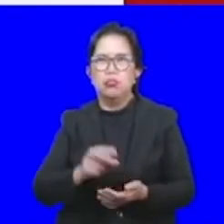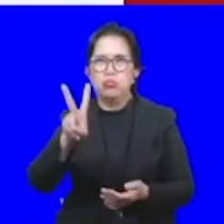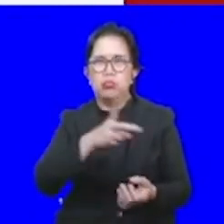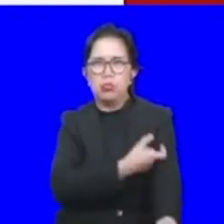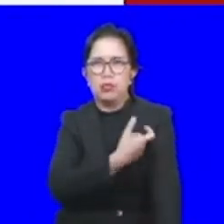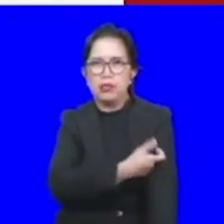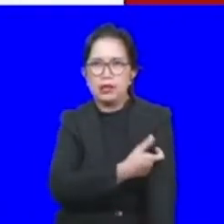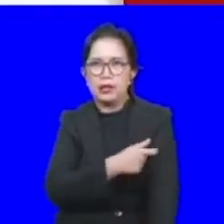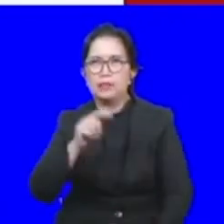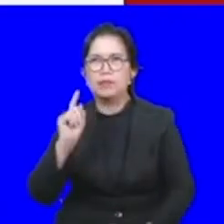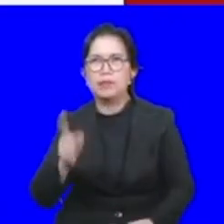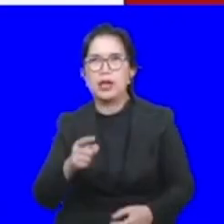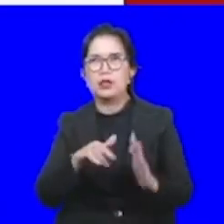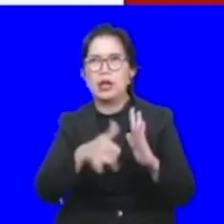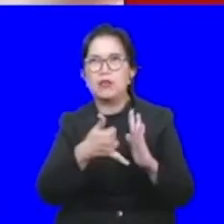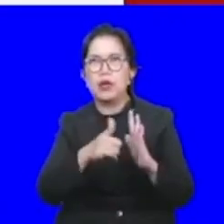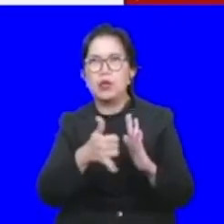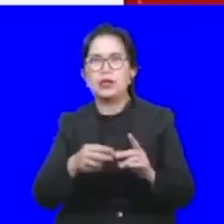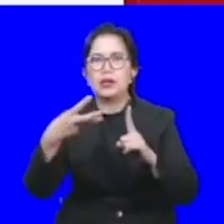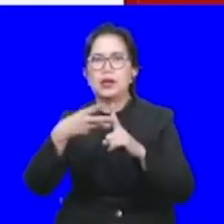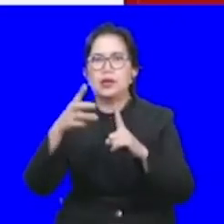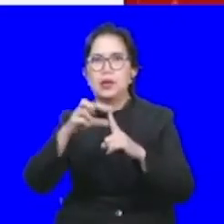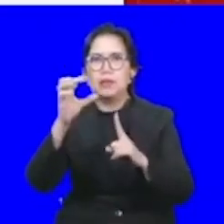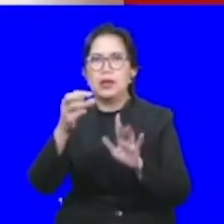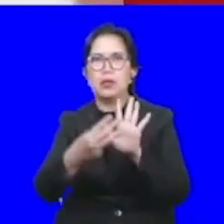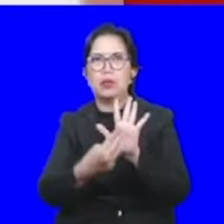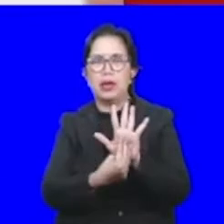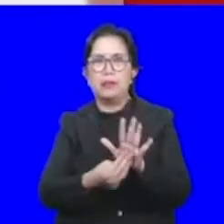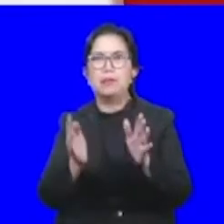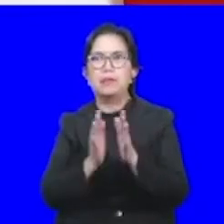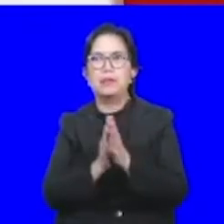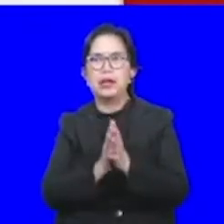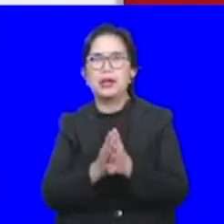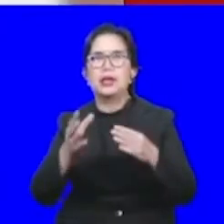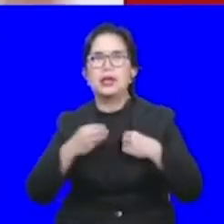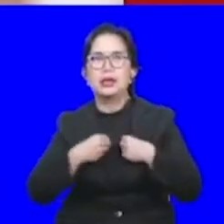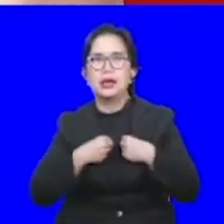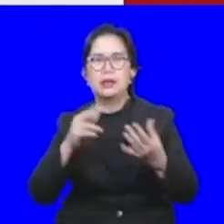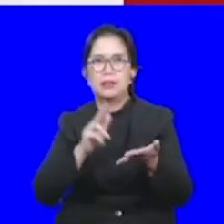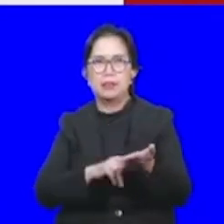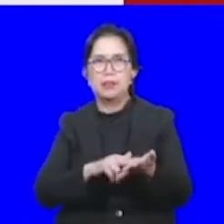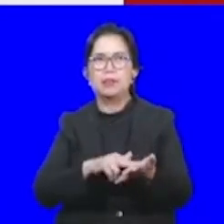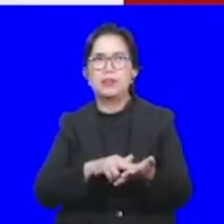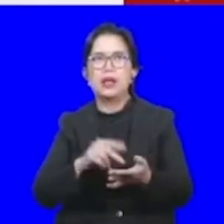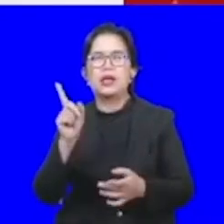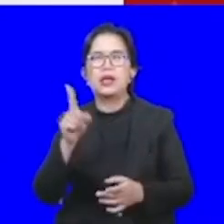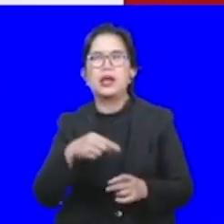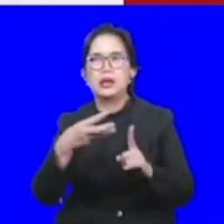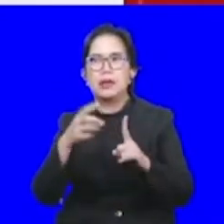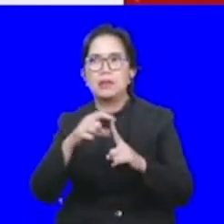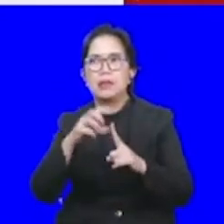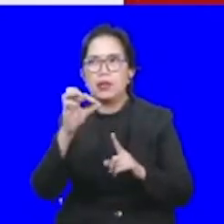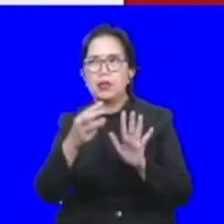astrazeneca yaitu harus melalui evaluasi Badan POM dan juga mendapatkan approval dari Badan POM di mana Kalau kita